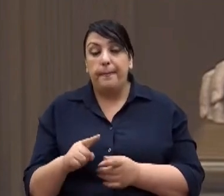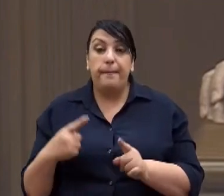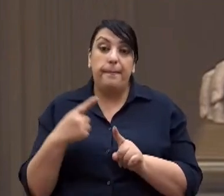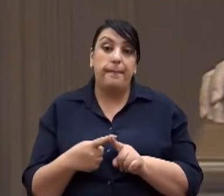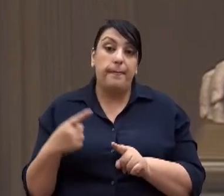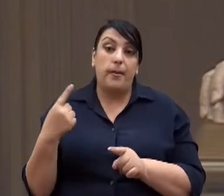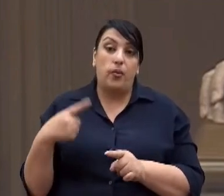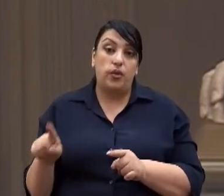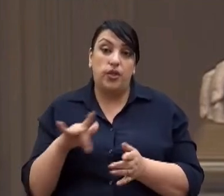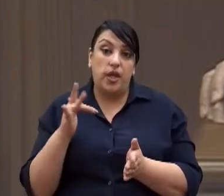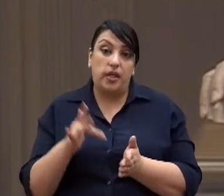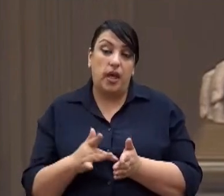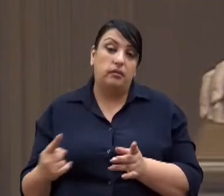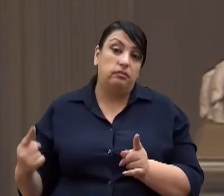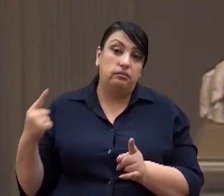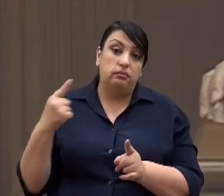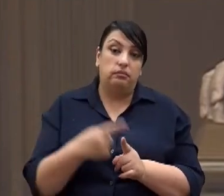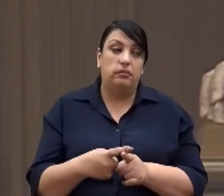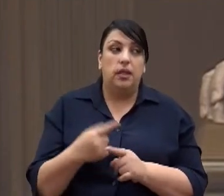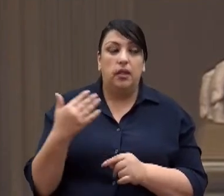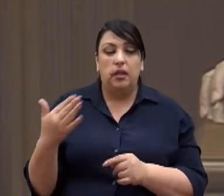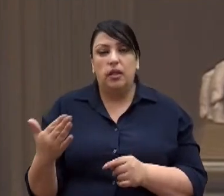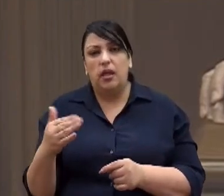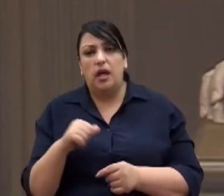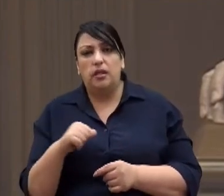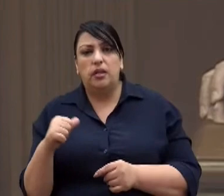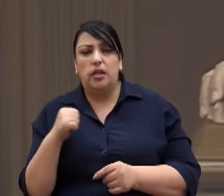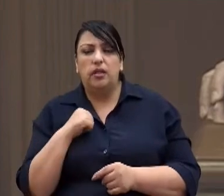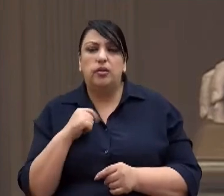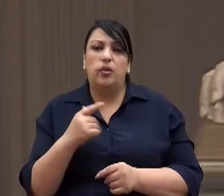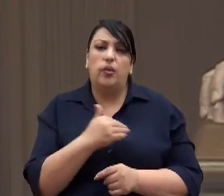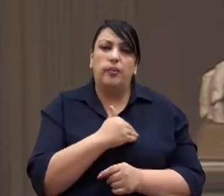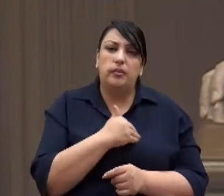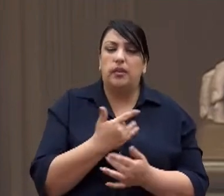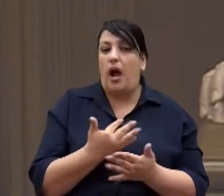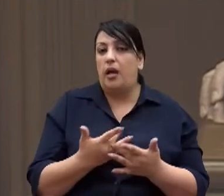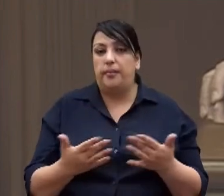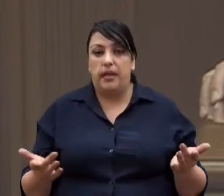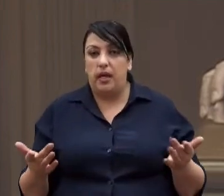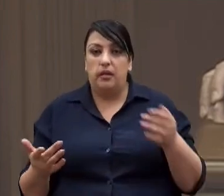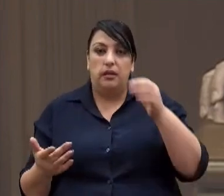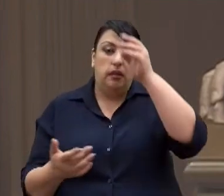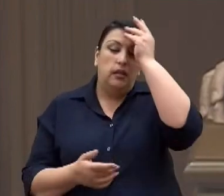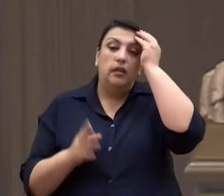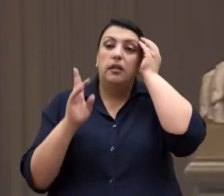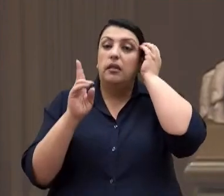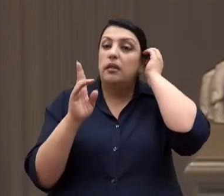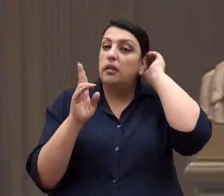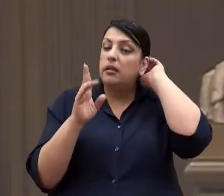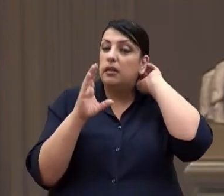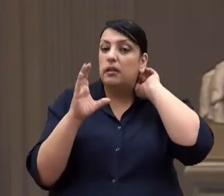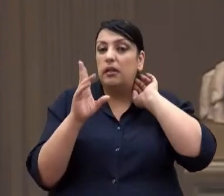միացանալ երկրներ և դրդապատճառները տարբեր են։ Սկանդինավյան երկրները հիմնականում քաղաքակրթական